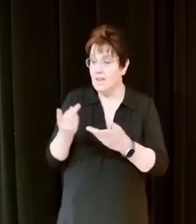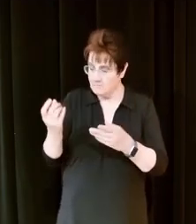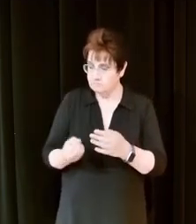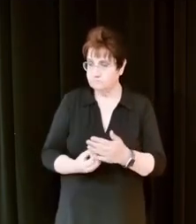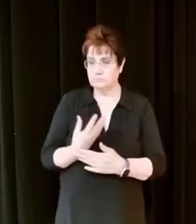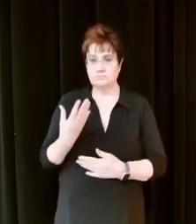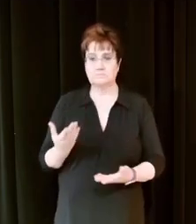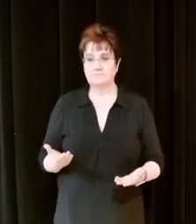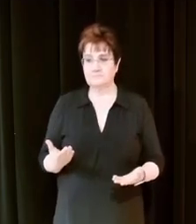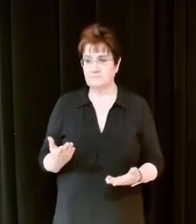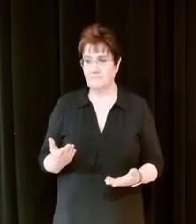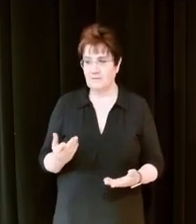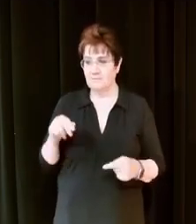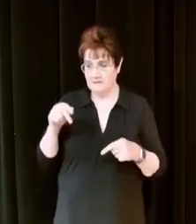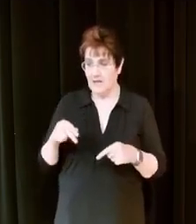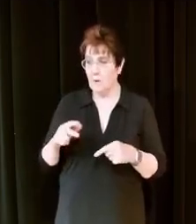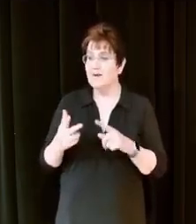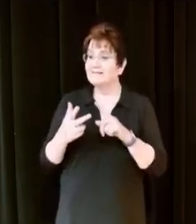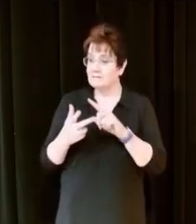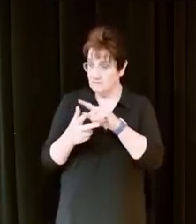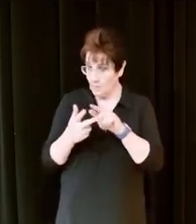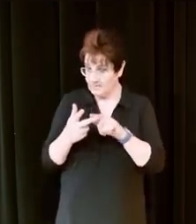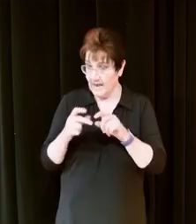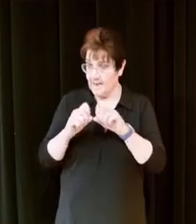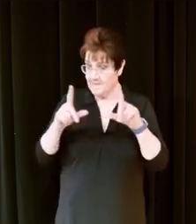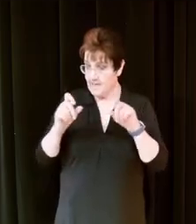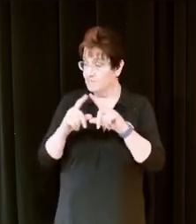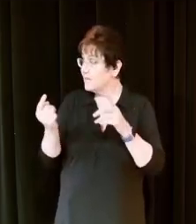Es gibt dann noch jetzt 3 weitere Arbeiten.